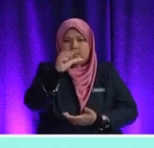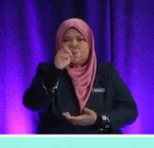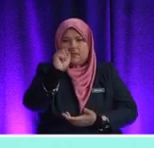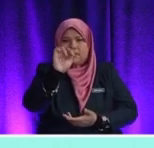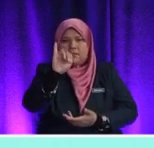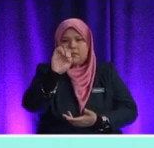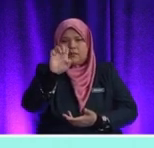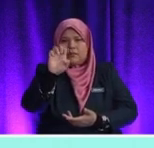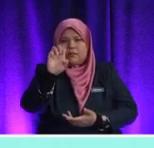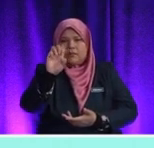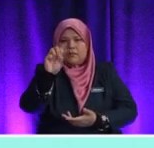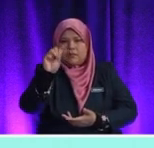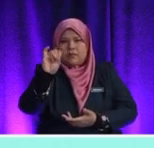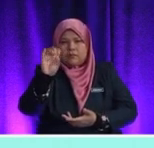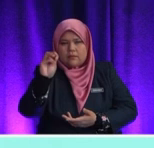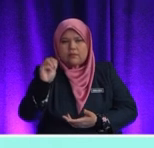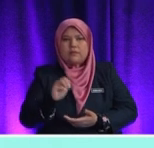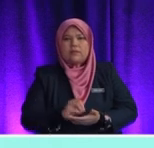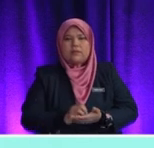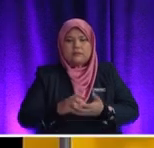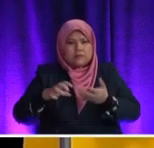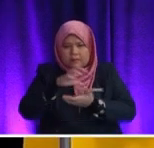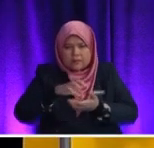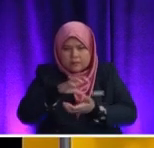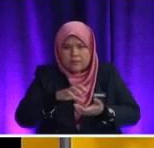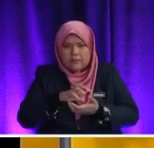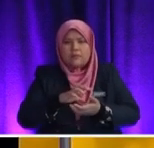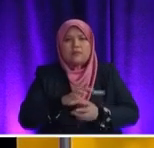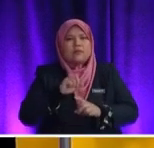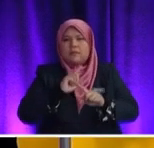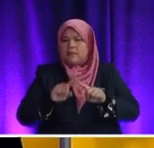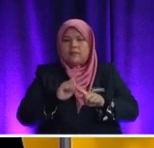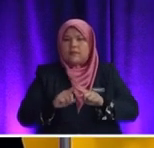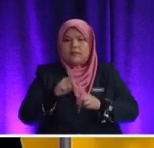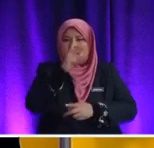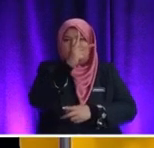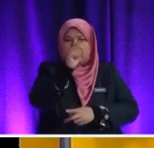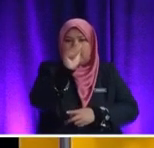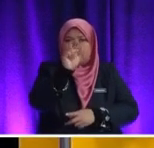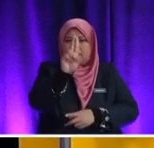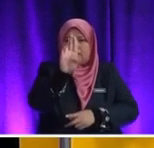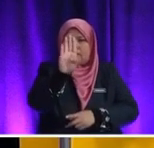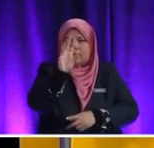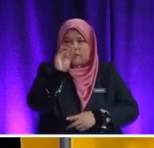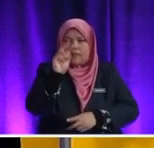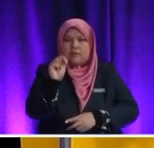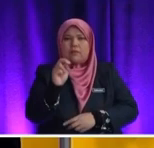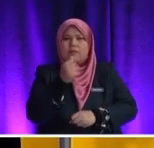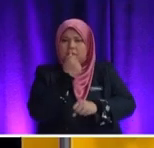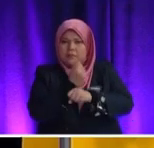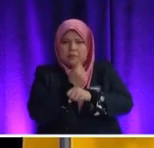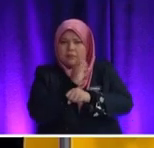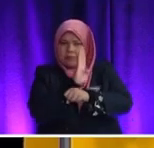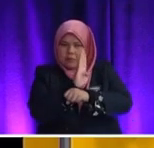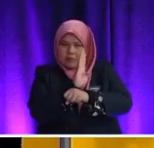Eminem cara penginstalannya di tak boleh di besok menggunakan kabel dekat low yang Panaskan tidak